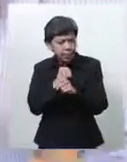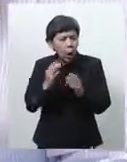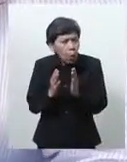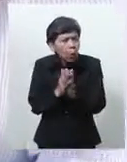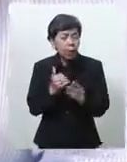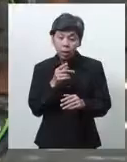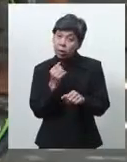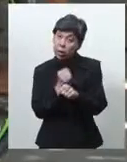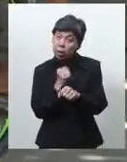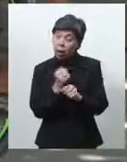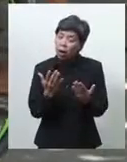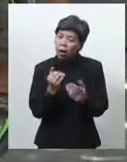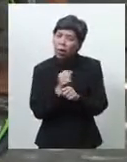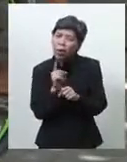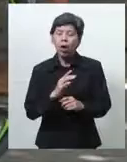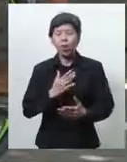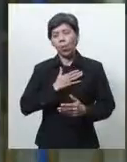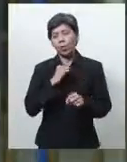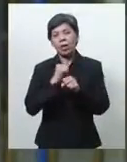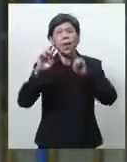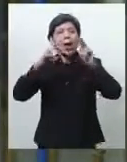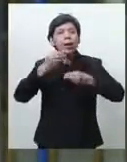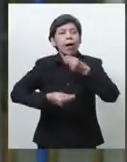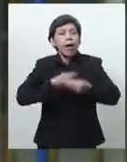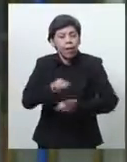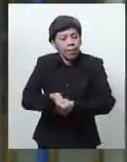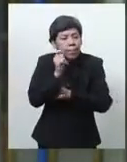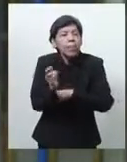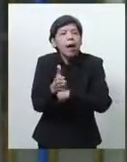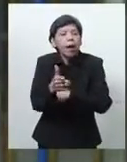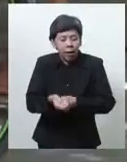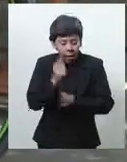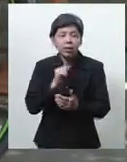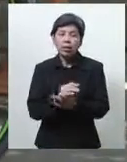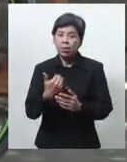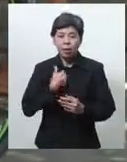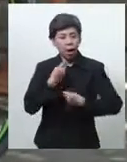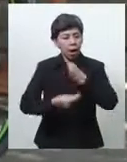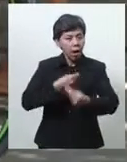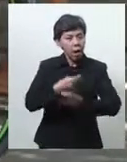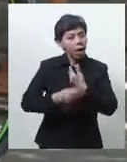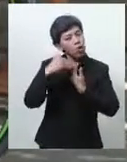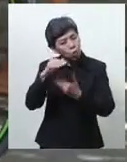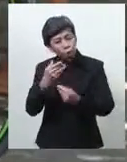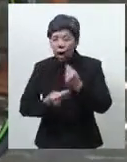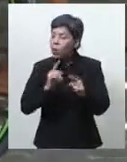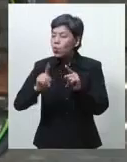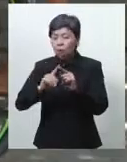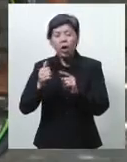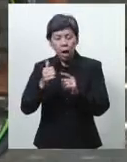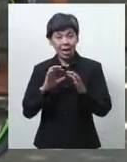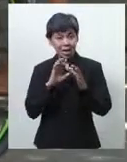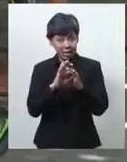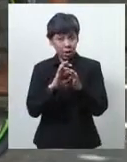เข้ามาทำงานร่วมที่ทำงานของพี่ต้นนี่คืออะไรอ่ะ เป็นร้านขายอุปกรณ์ตกปลาครับผมก็คือทั้งค้าปลีกค้าส่งครับ